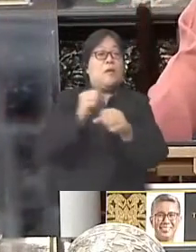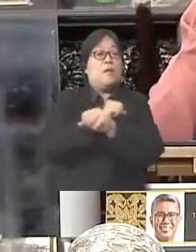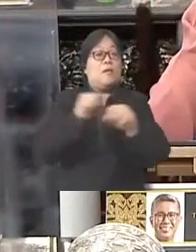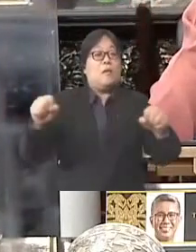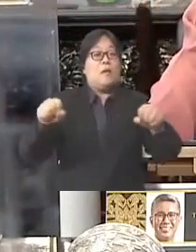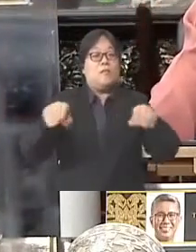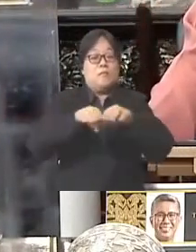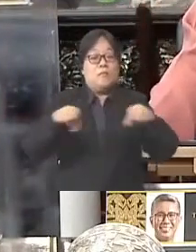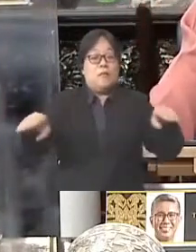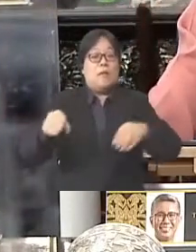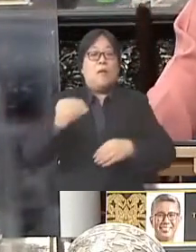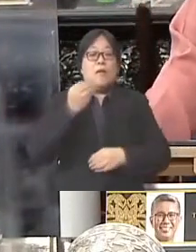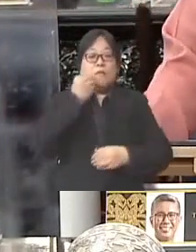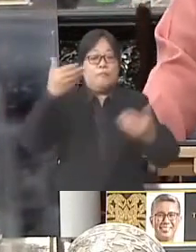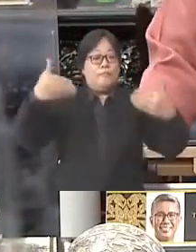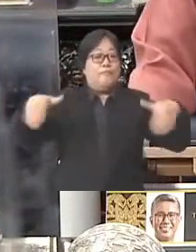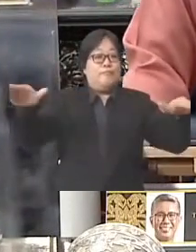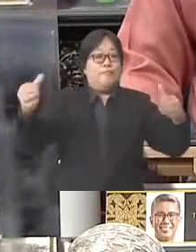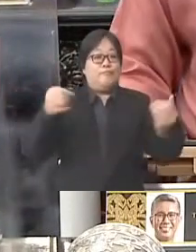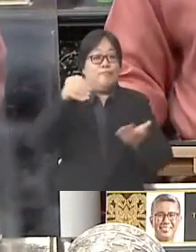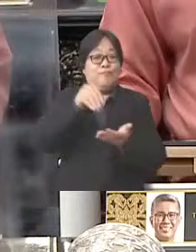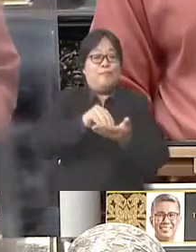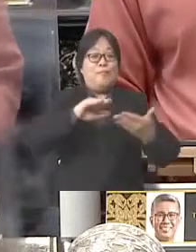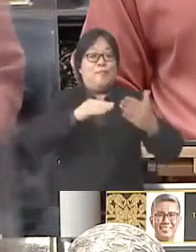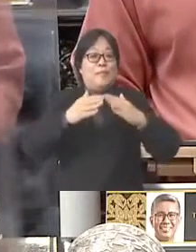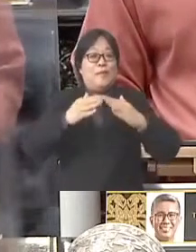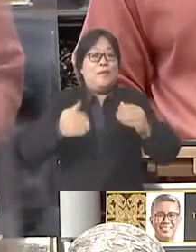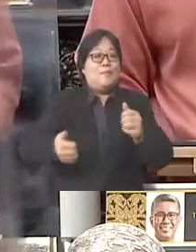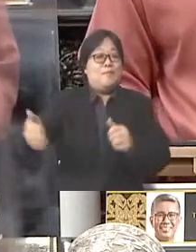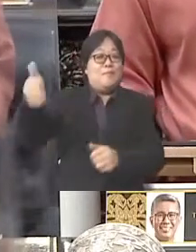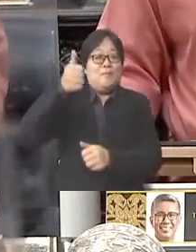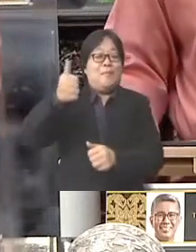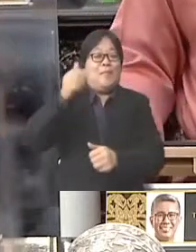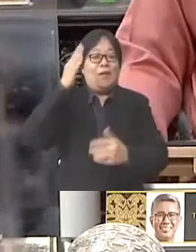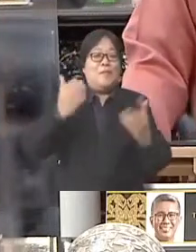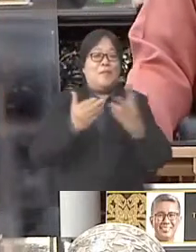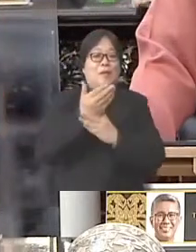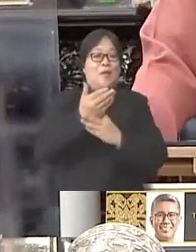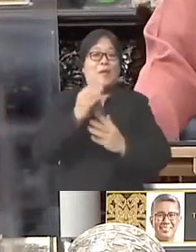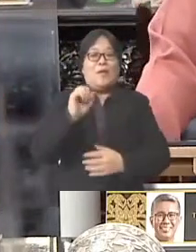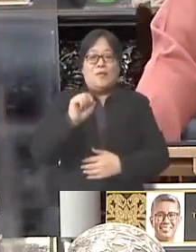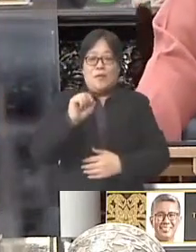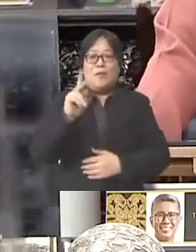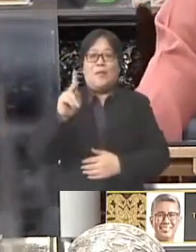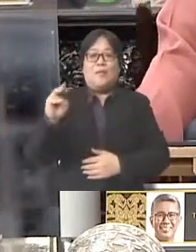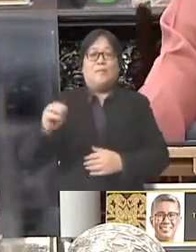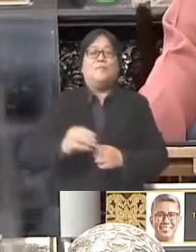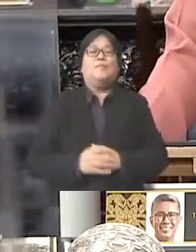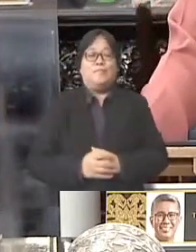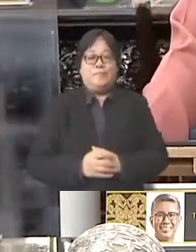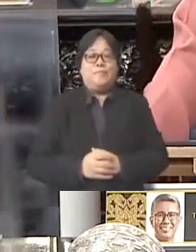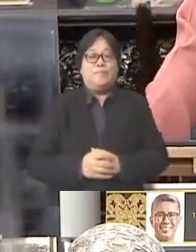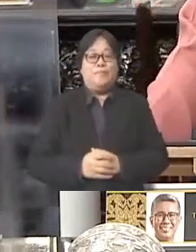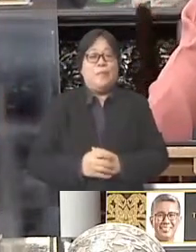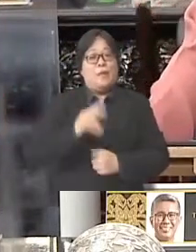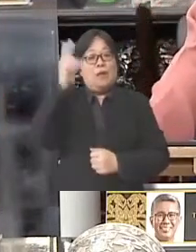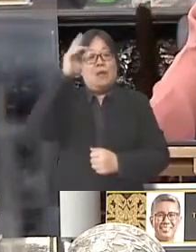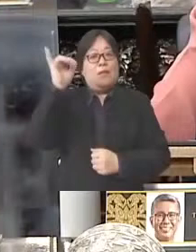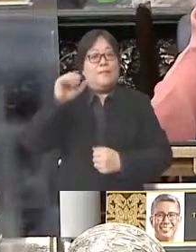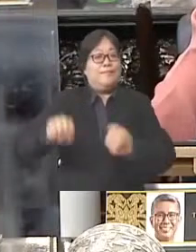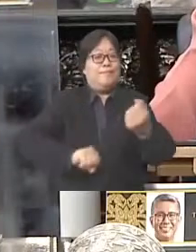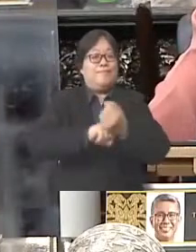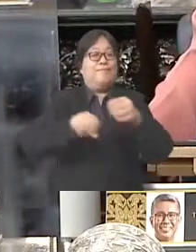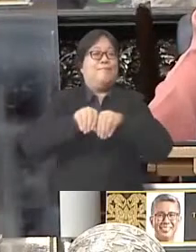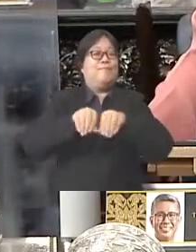penjajahan tampak penjagaan futsal di kawasan pantai utama akan dilaksanakan melalui suruhanjaya koperasi Indonesia raja juga Kerajaan